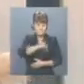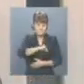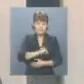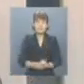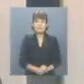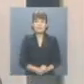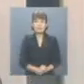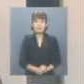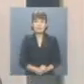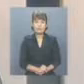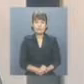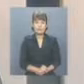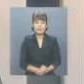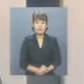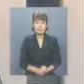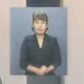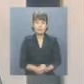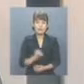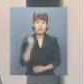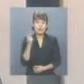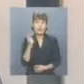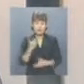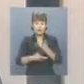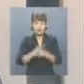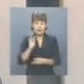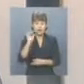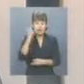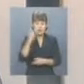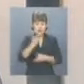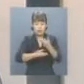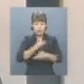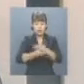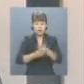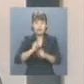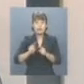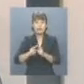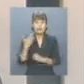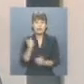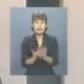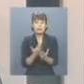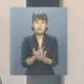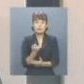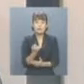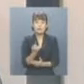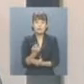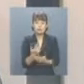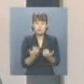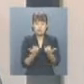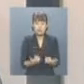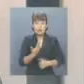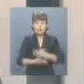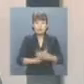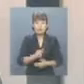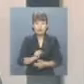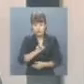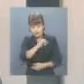ราคาของทองคำในตลาดโลกปรับตัวลงมานะคะมีการเทขายทองคำออกมาเพื่อถือเงินสดค่ะหลังจากที่ในช่วงนี้นั้นตลาดยังมีความผันผวนและยังมี